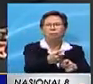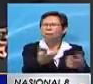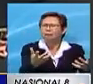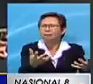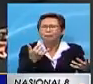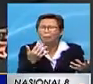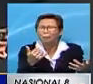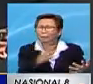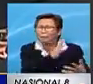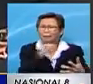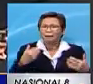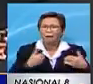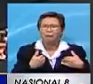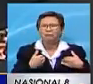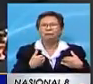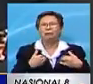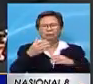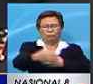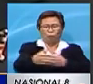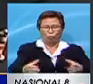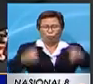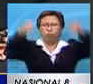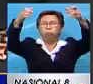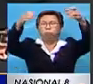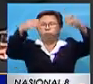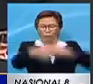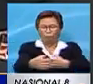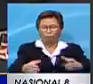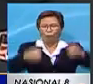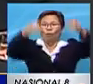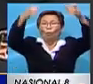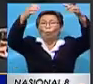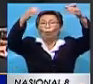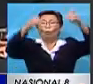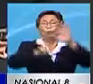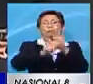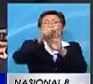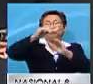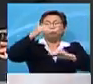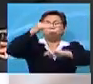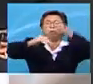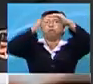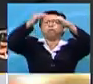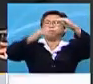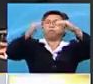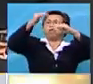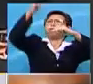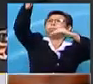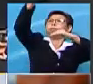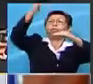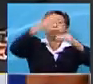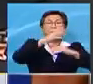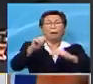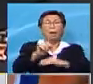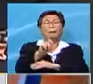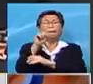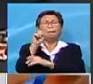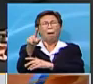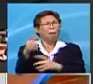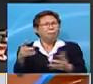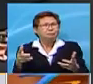dan mewujudkan kondominium yang begitu tinggi dan mewah dan seakan-akan ingin